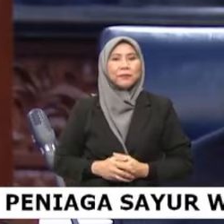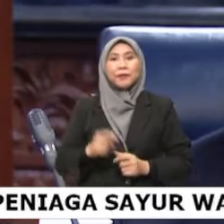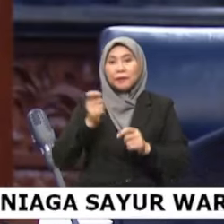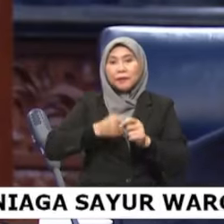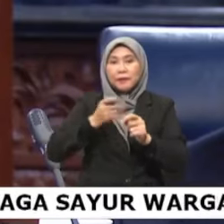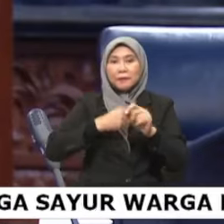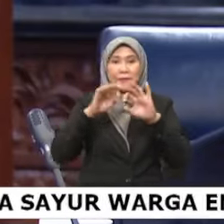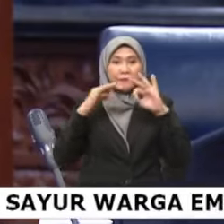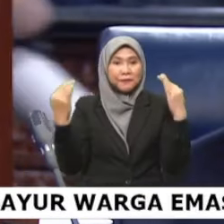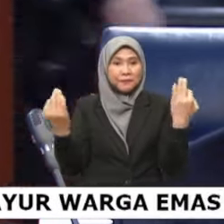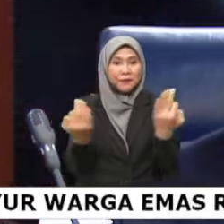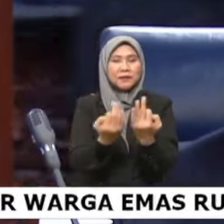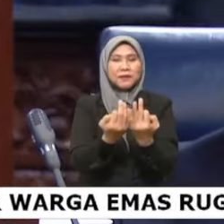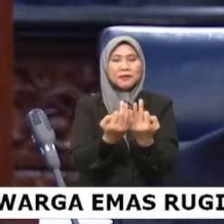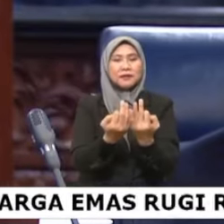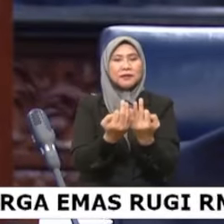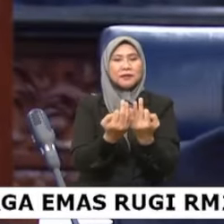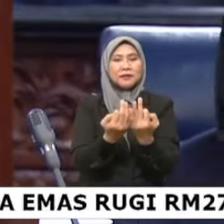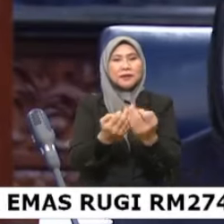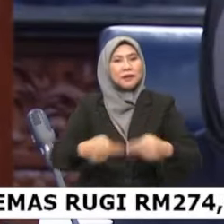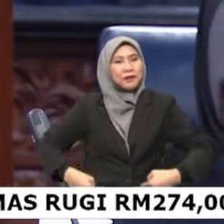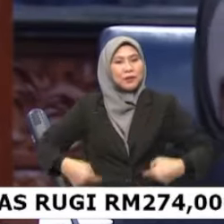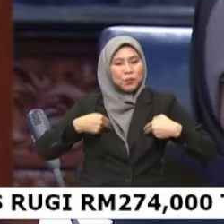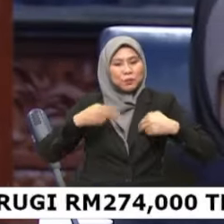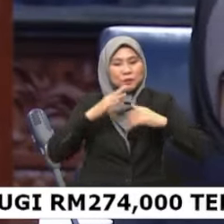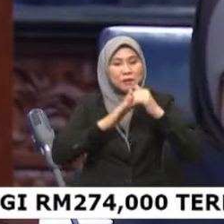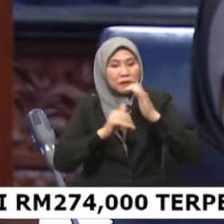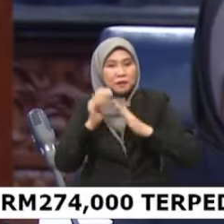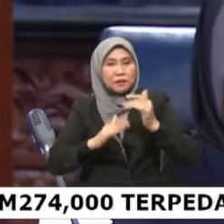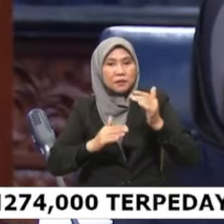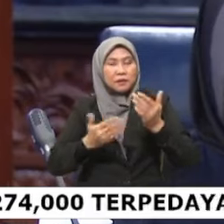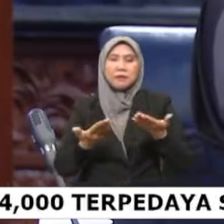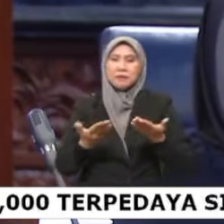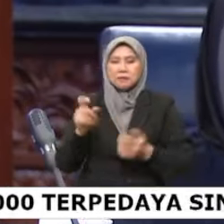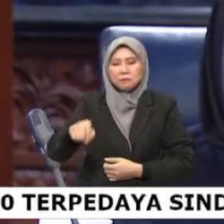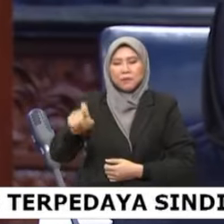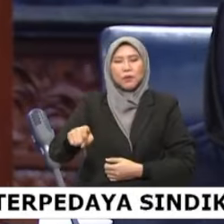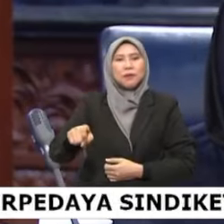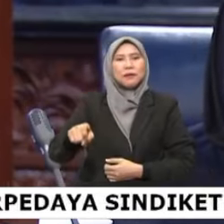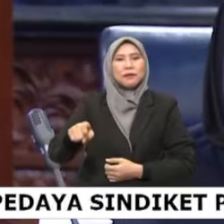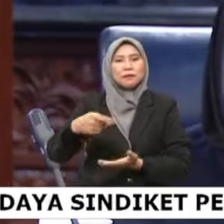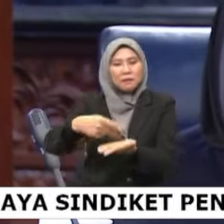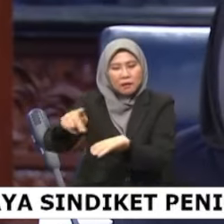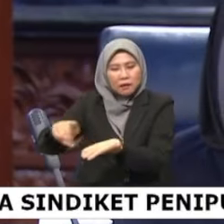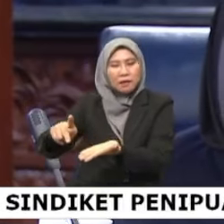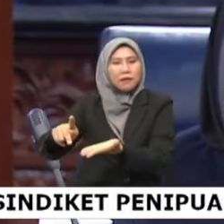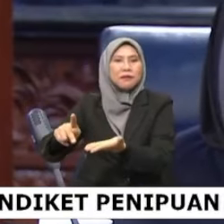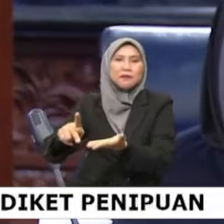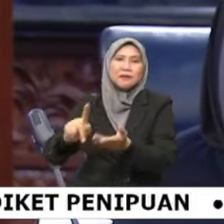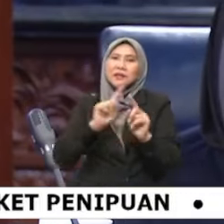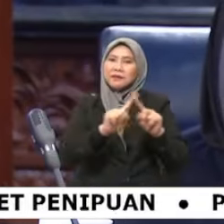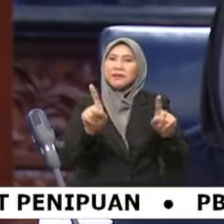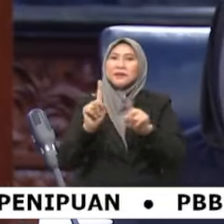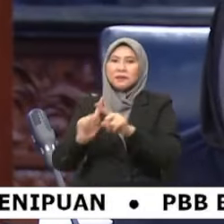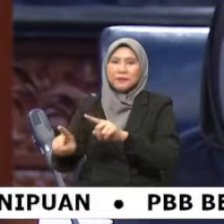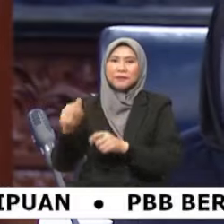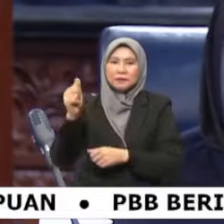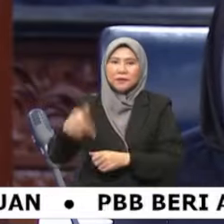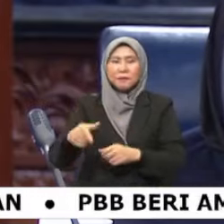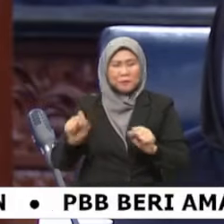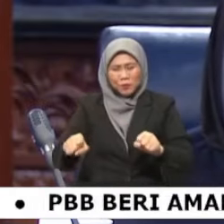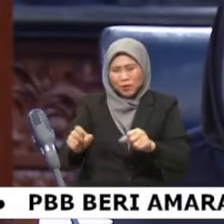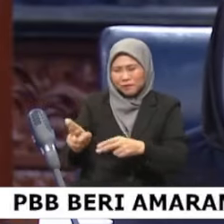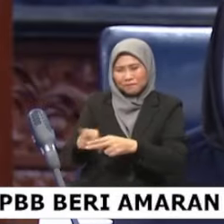itu untuk hidup secara wajar memerlukan keperluan yang berbeza. Ada bahagian yang kedua, Puan Yang Diperlukan, kalau boleh izinkan